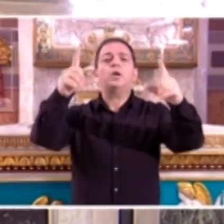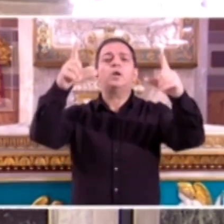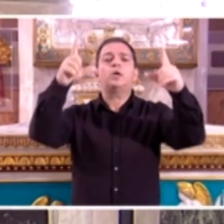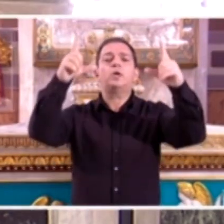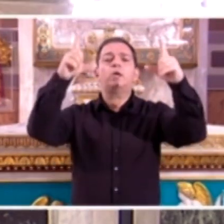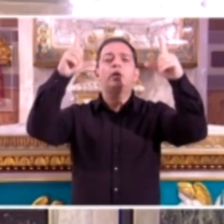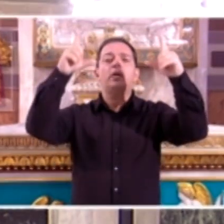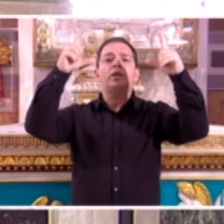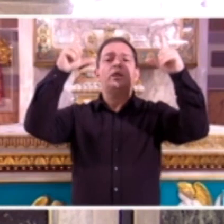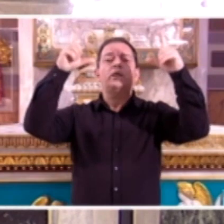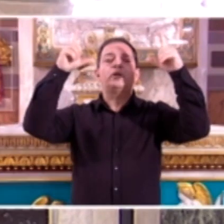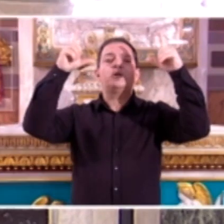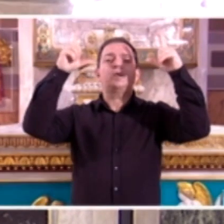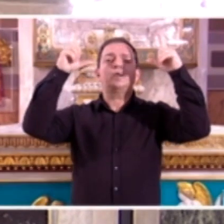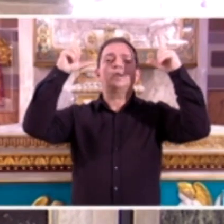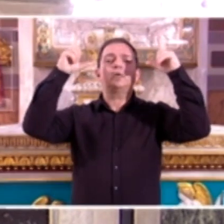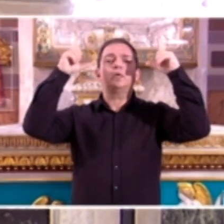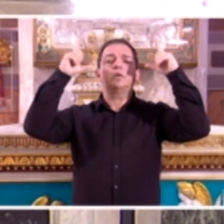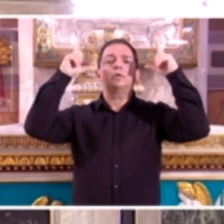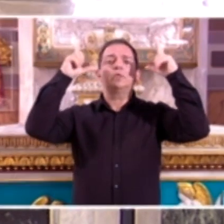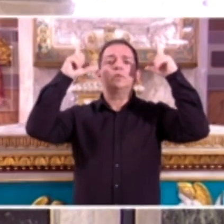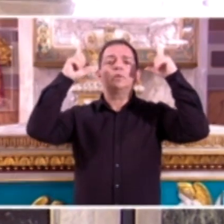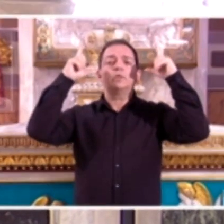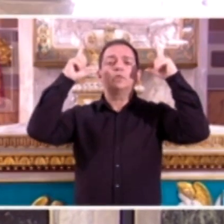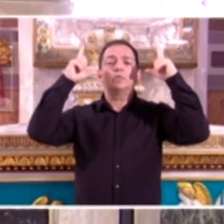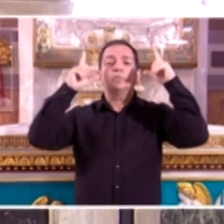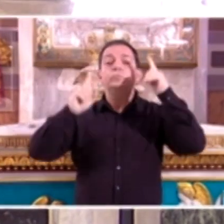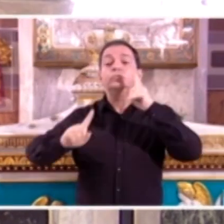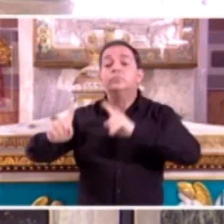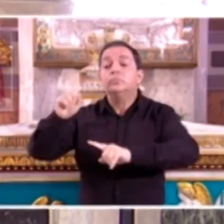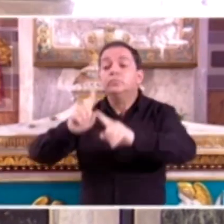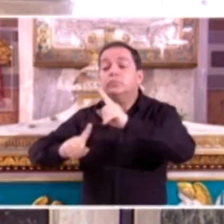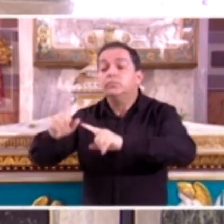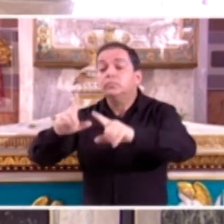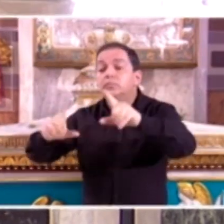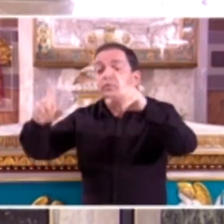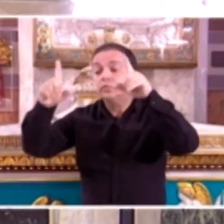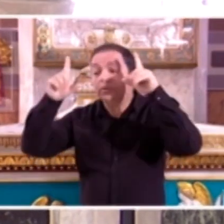Τα Άγια.